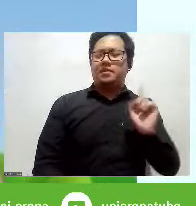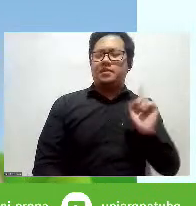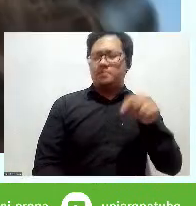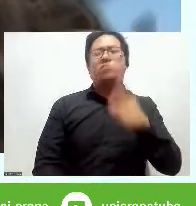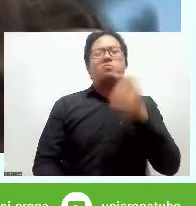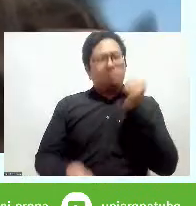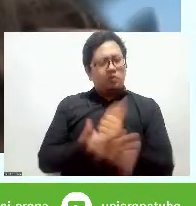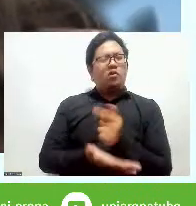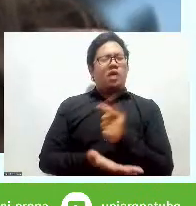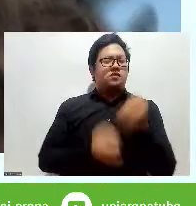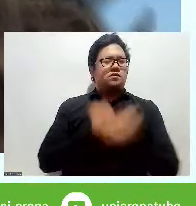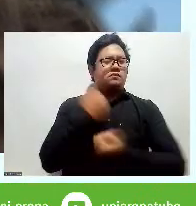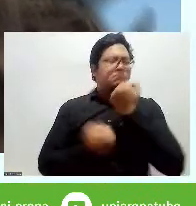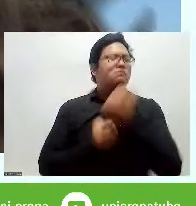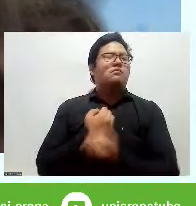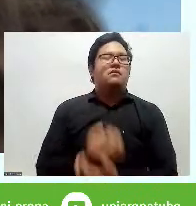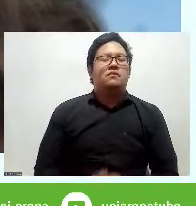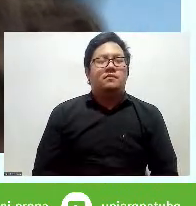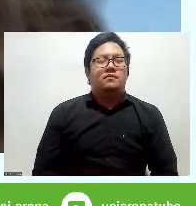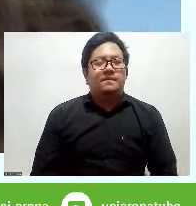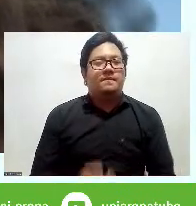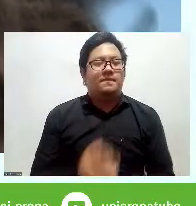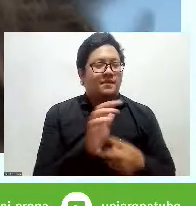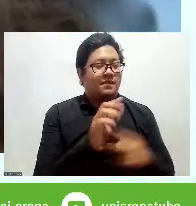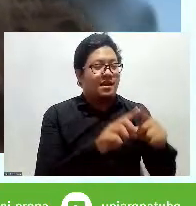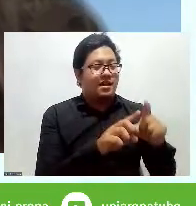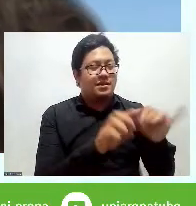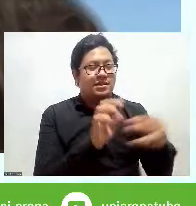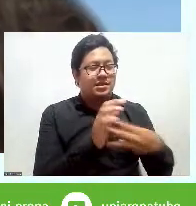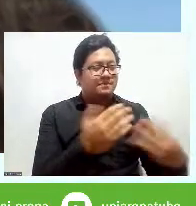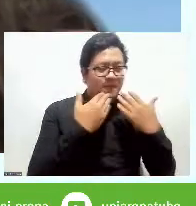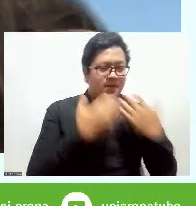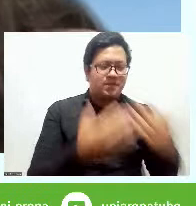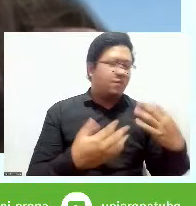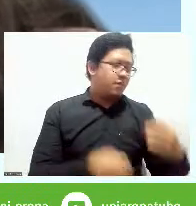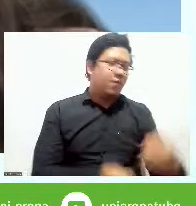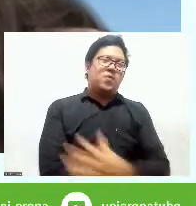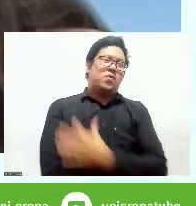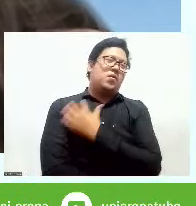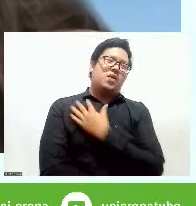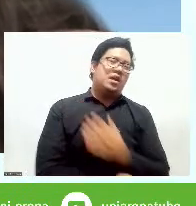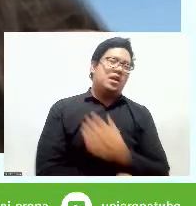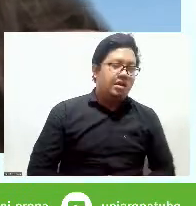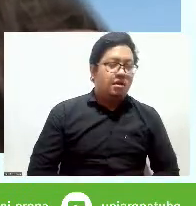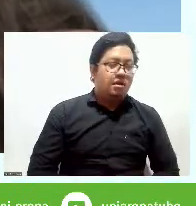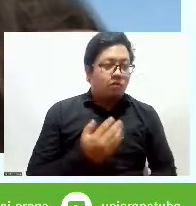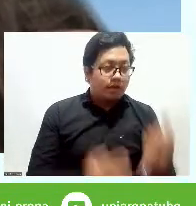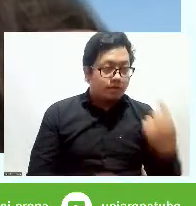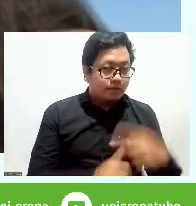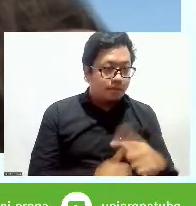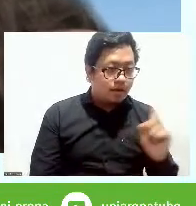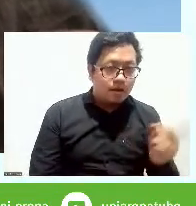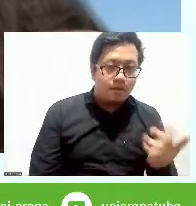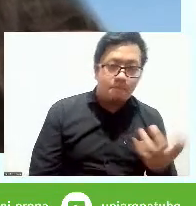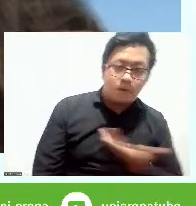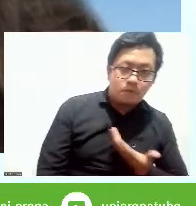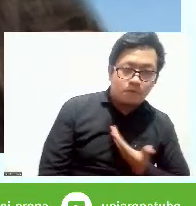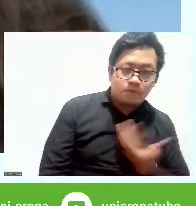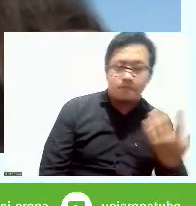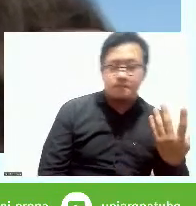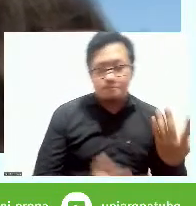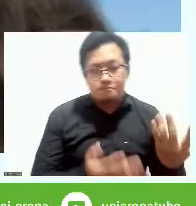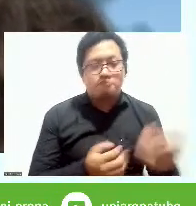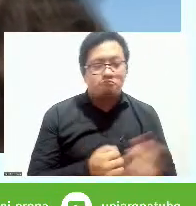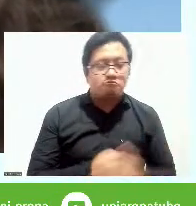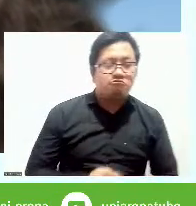Baik terima kasih banyak Nadine sangat inspiring sekali kira ada lagi yang mau ditambahin ke teman-teman semua dari Nadine Chandrawinata nih